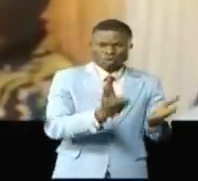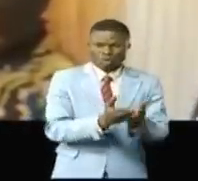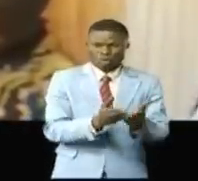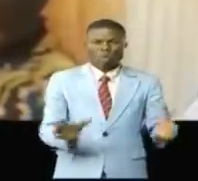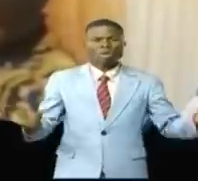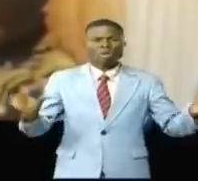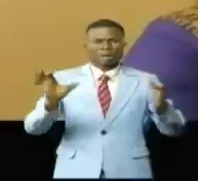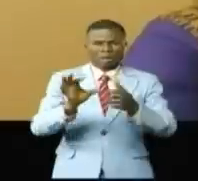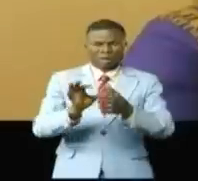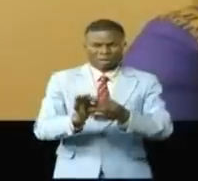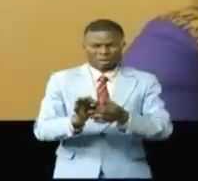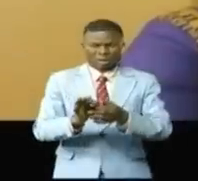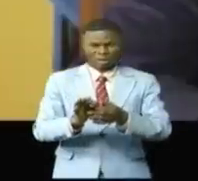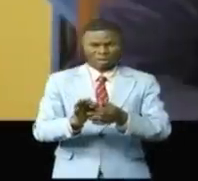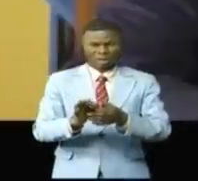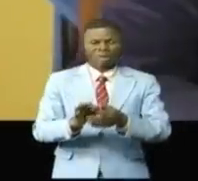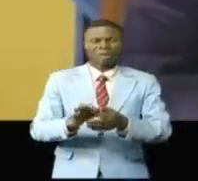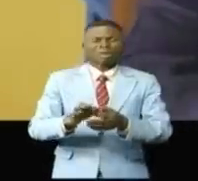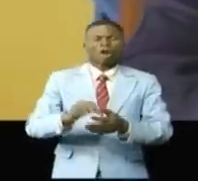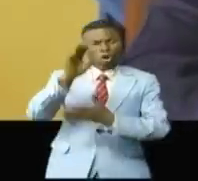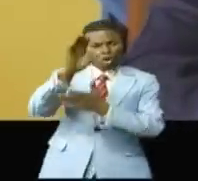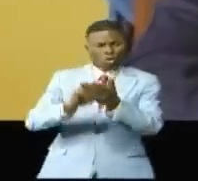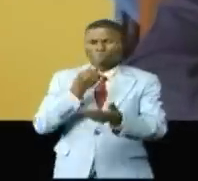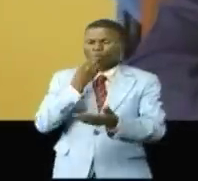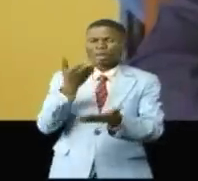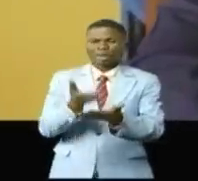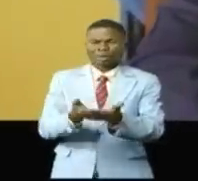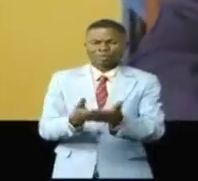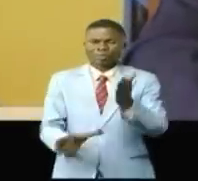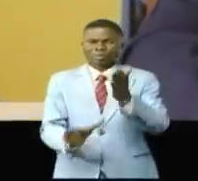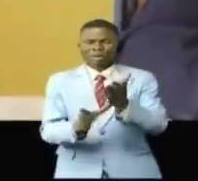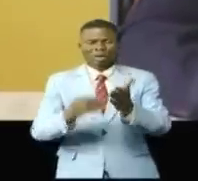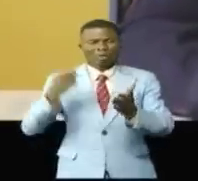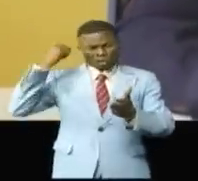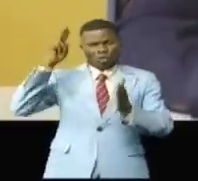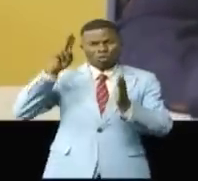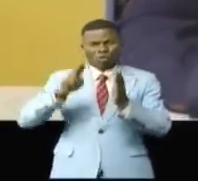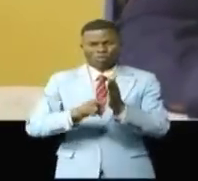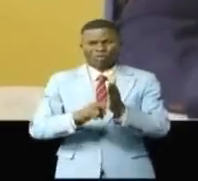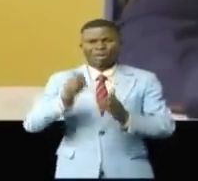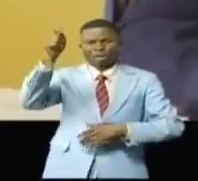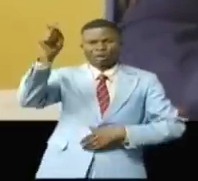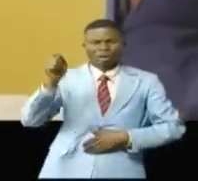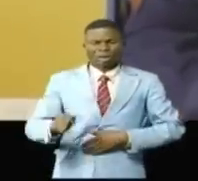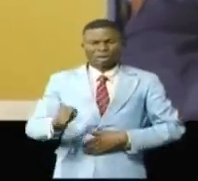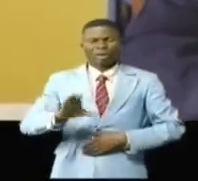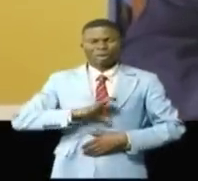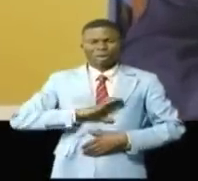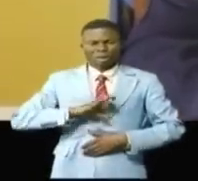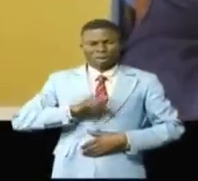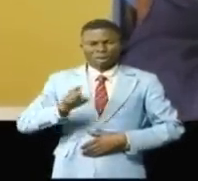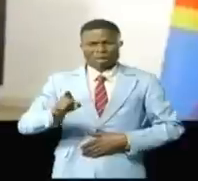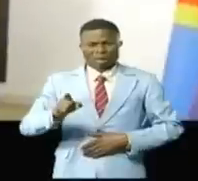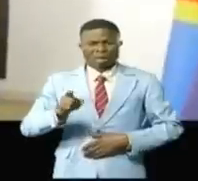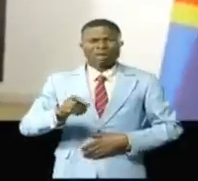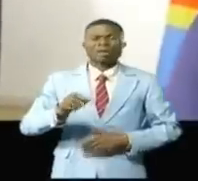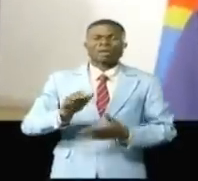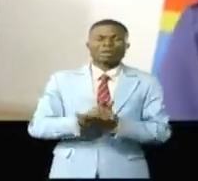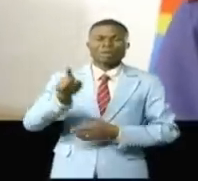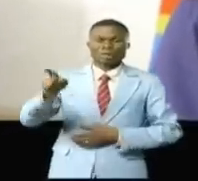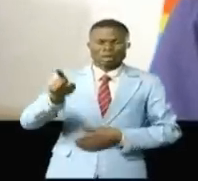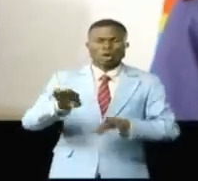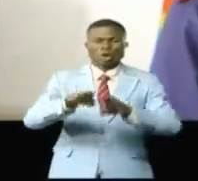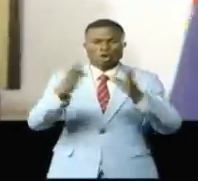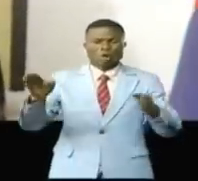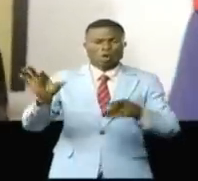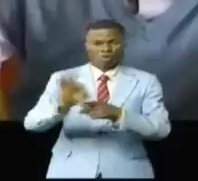devraient emboîter les pas. Au vice-gouverneur policier de l'Ituri, le commissaire divisionnaire à Longaboni Benjamin, qui a ouvert